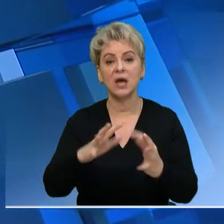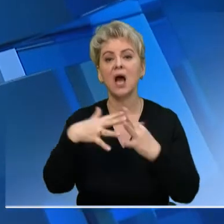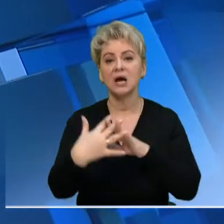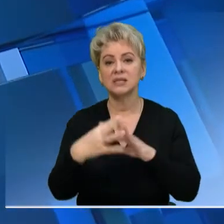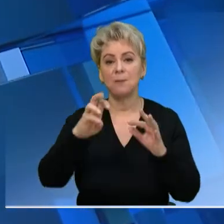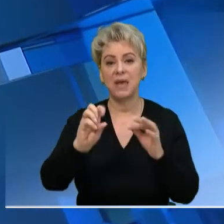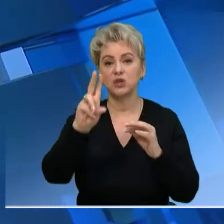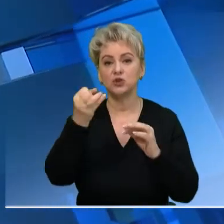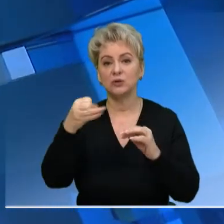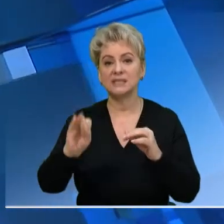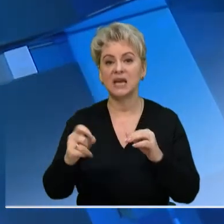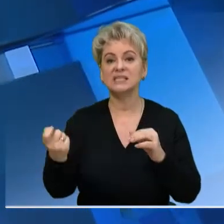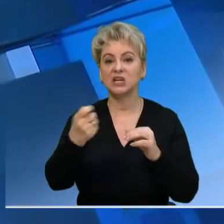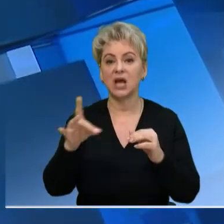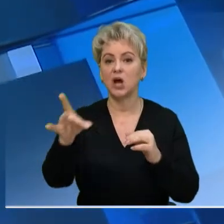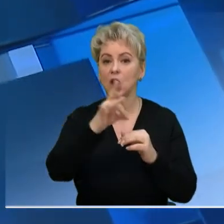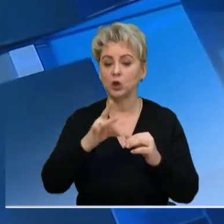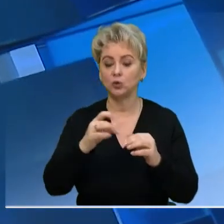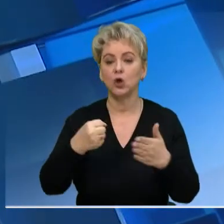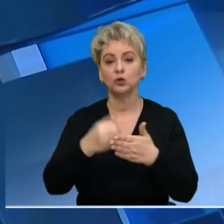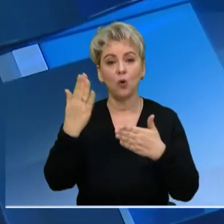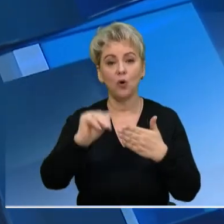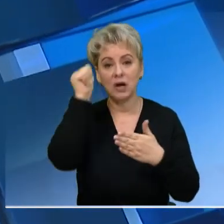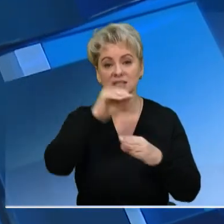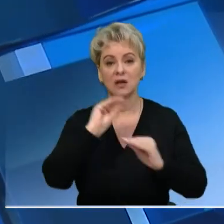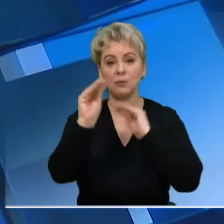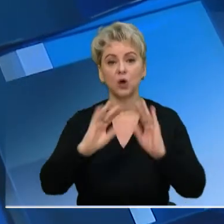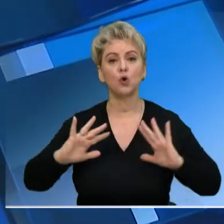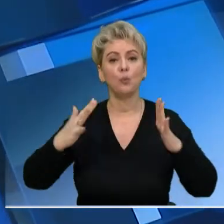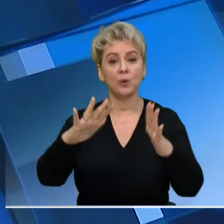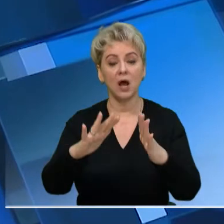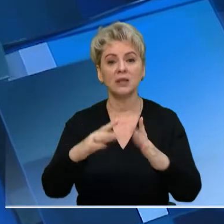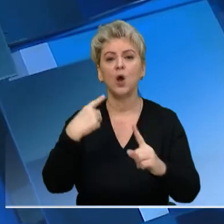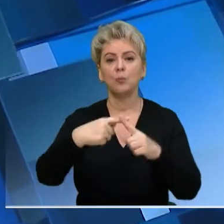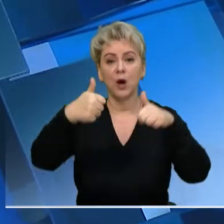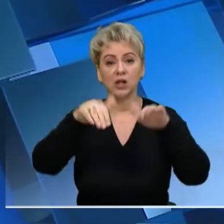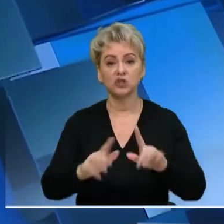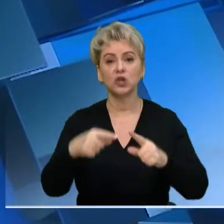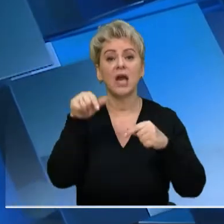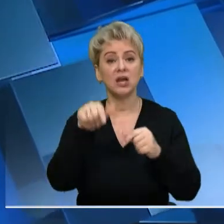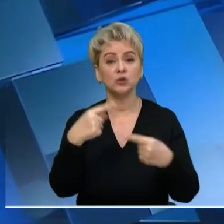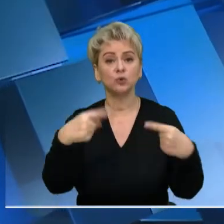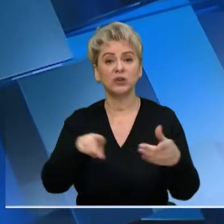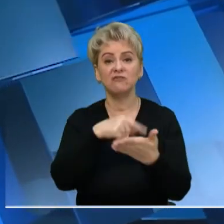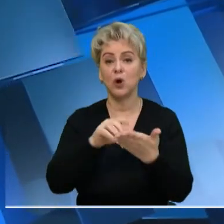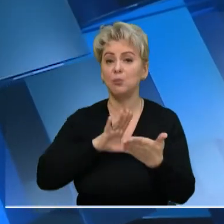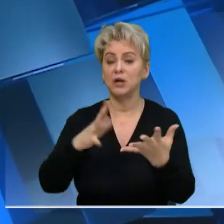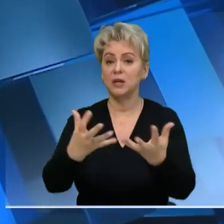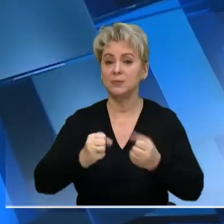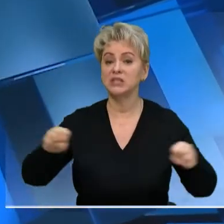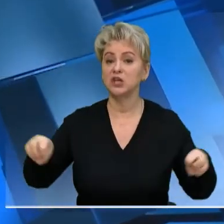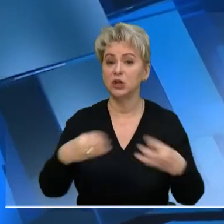станице Мечетинской и Зерноградского района до конца года благоустроят парк. Положительные решения по этим и другим вопросам были приняты